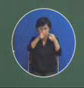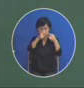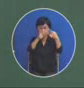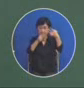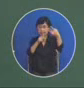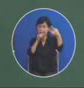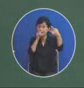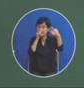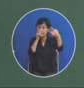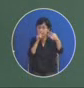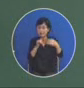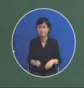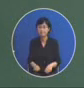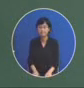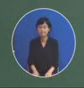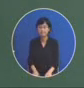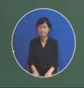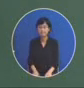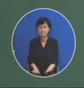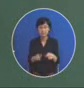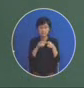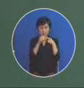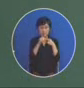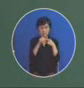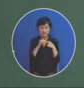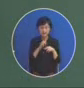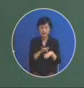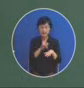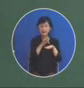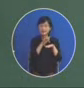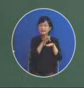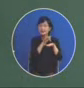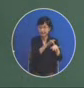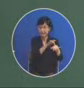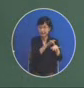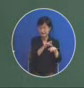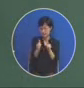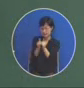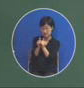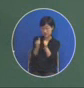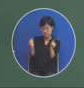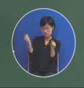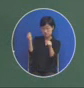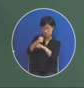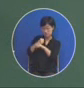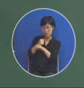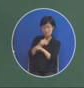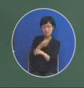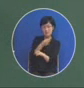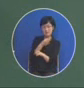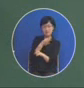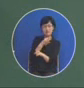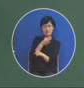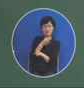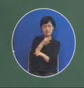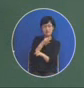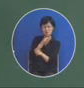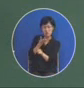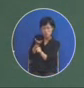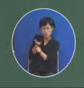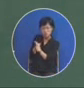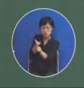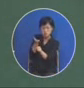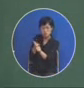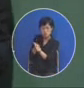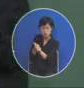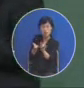know first. There are three things. 사단이 사람을 멸망시키기 위해서 계속 우상 신전을 만드는